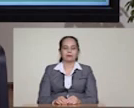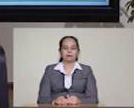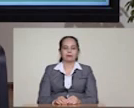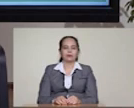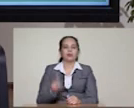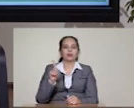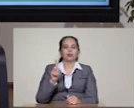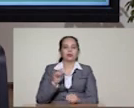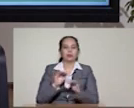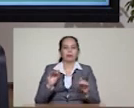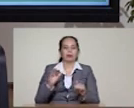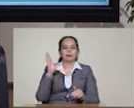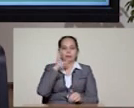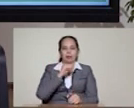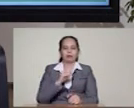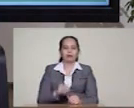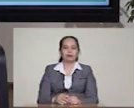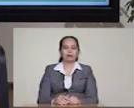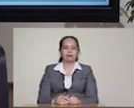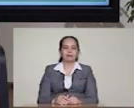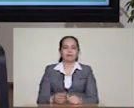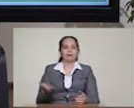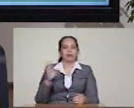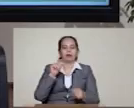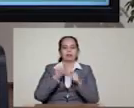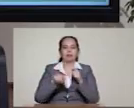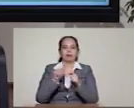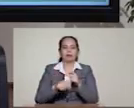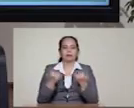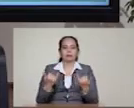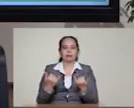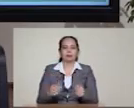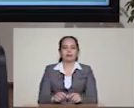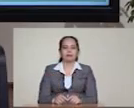Ну что, ребята, справились? Давайте проверим теперь.